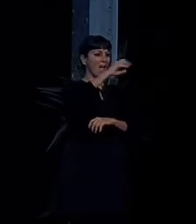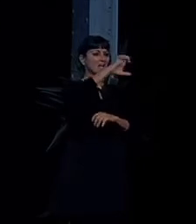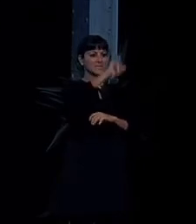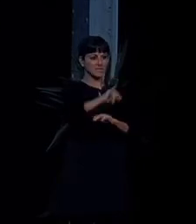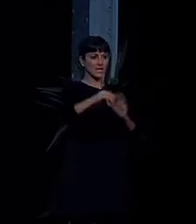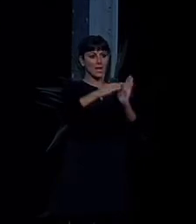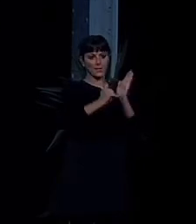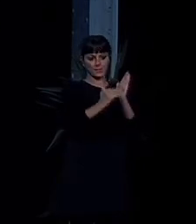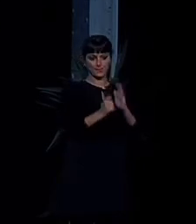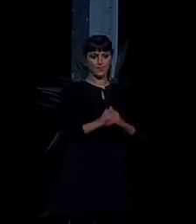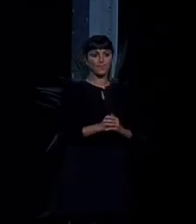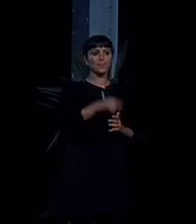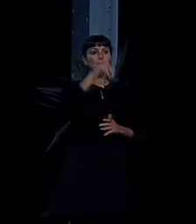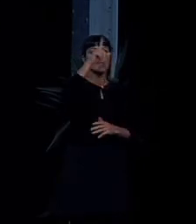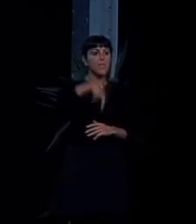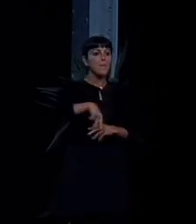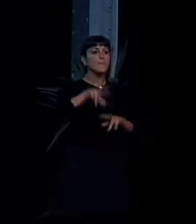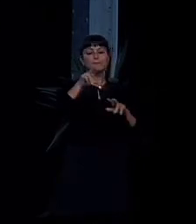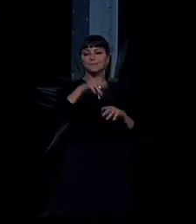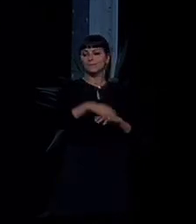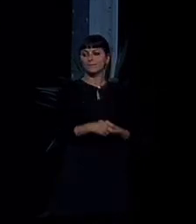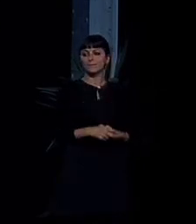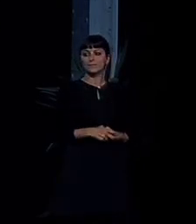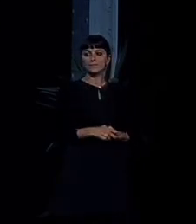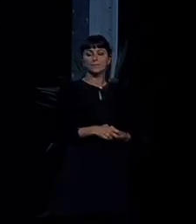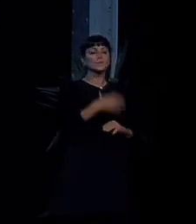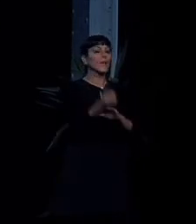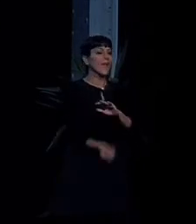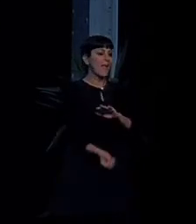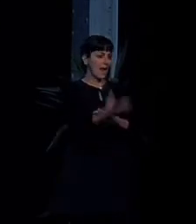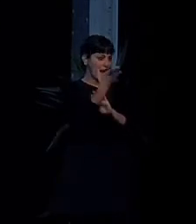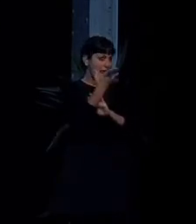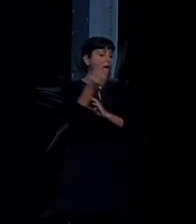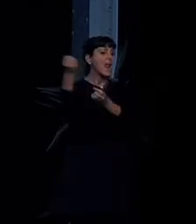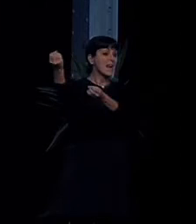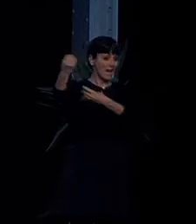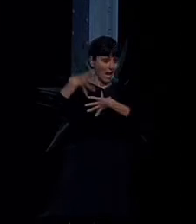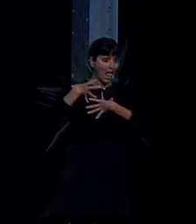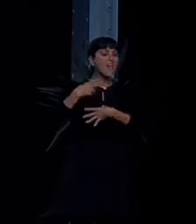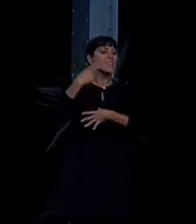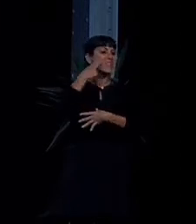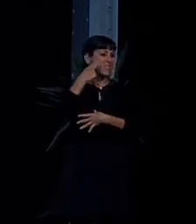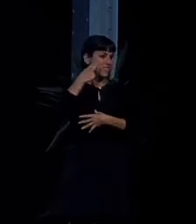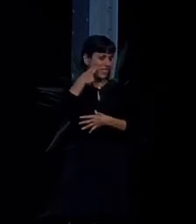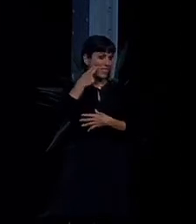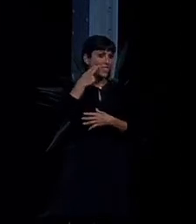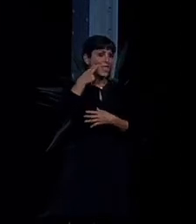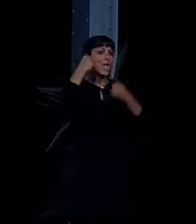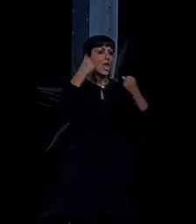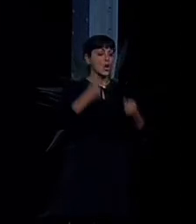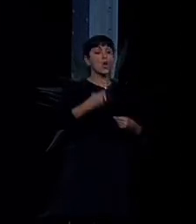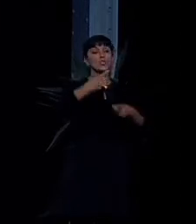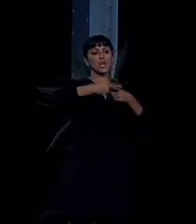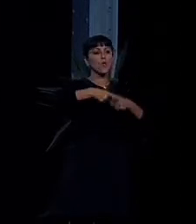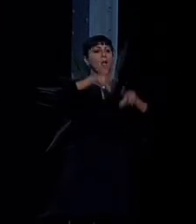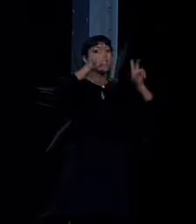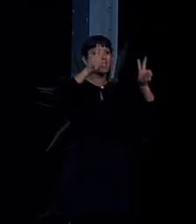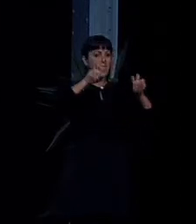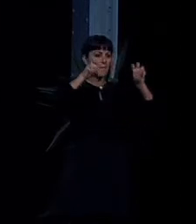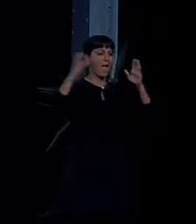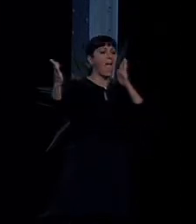de les dones. Crim que va produir un relat sobre el terror sexual en les dones de la dècada dels 90. Crec